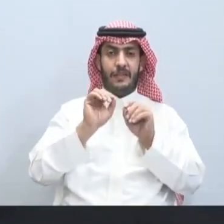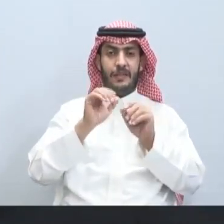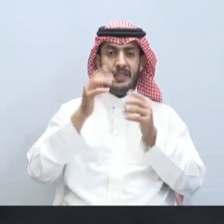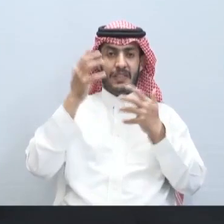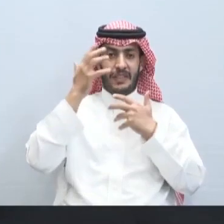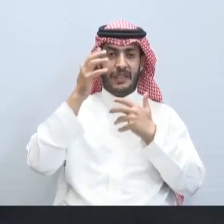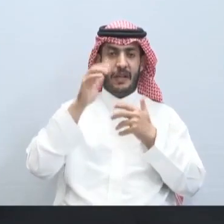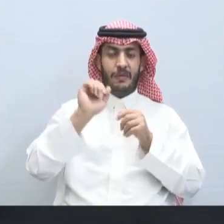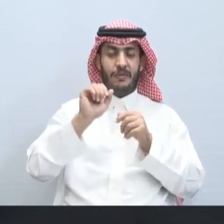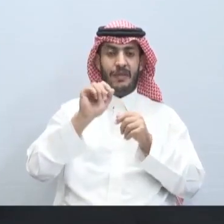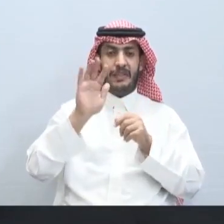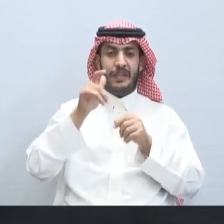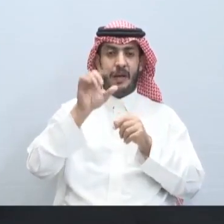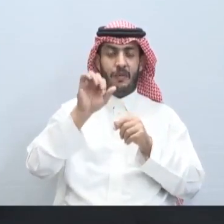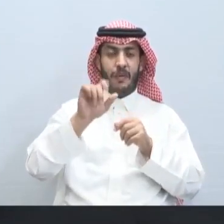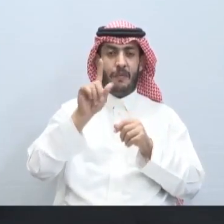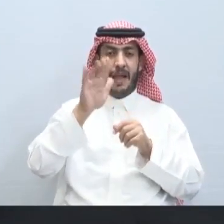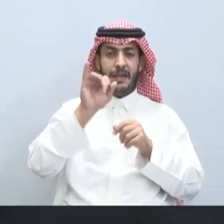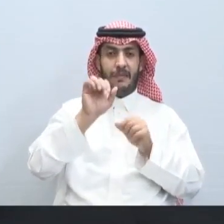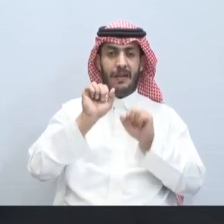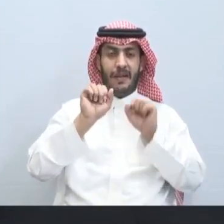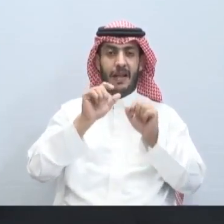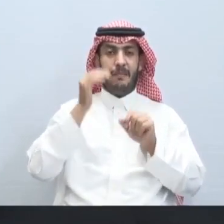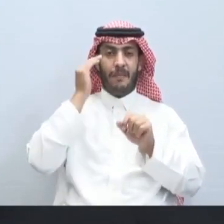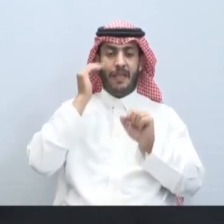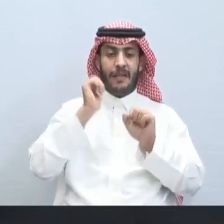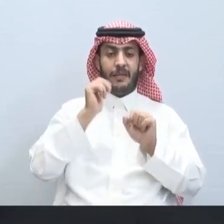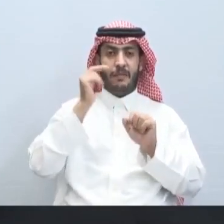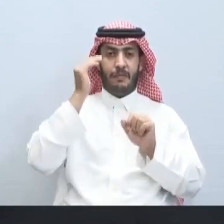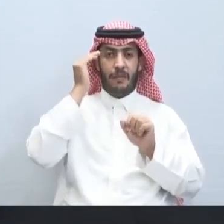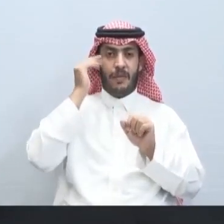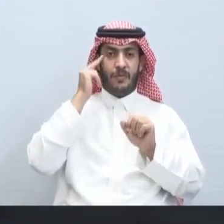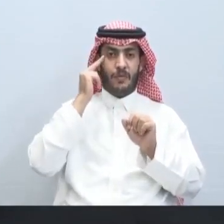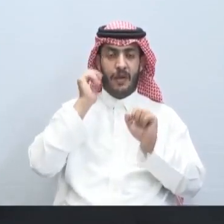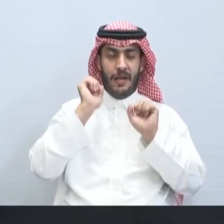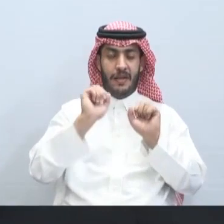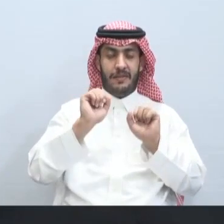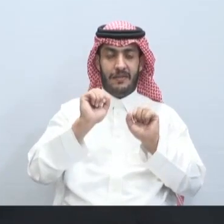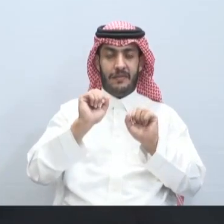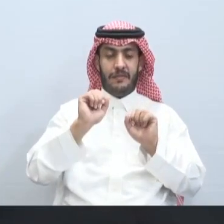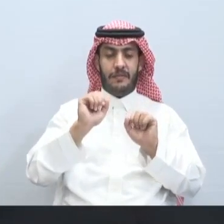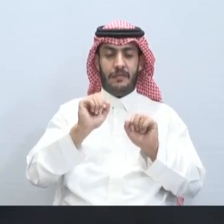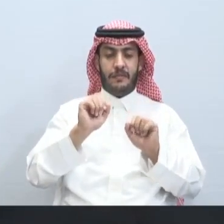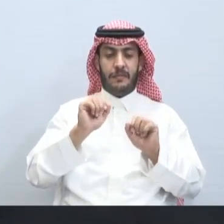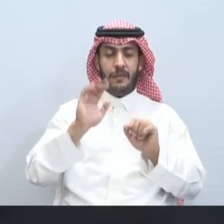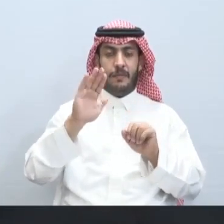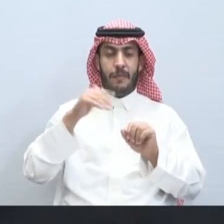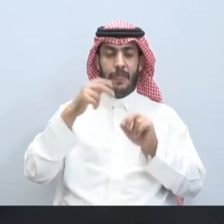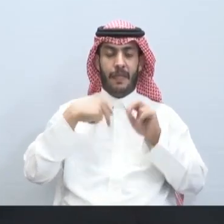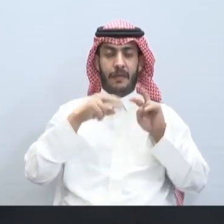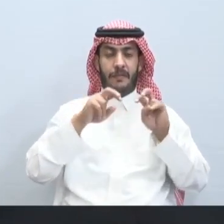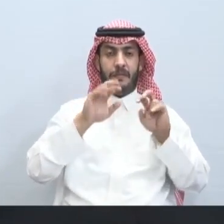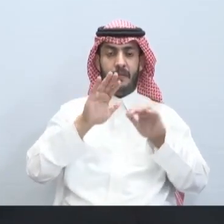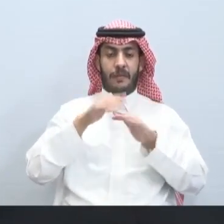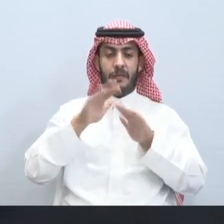والبلسم في المملكه العربيه السعوديه والمخصصه للنساء السعوديات مثل او للنساء في المملكه العربيه السعوديه وبعد البحث